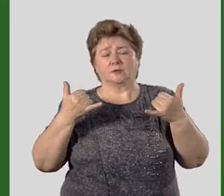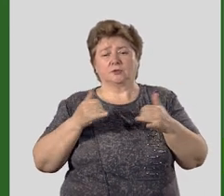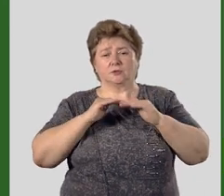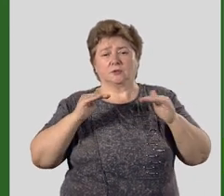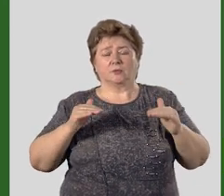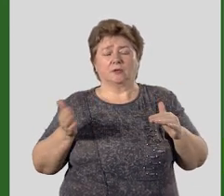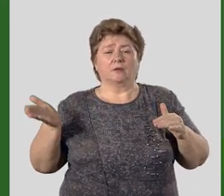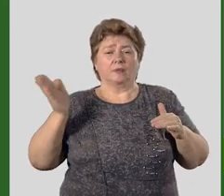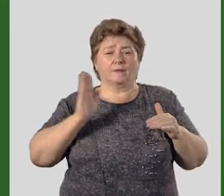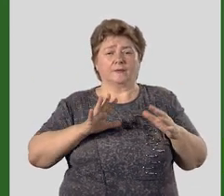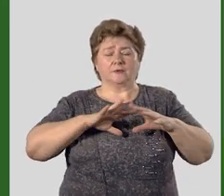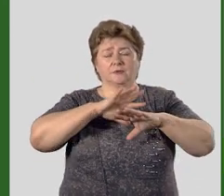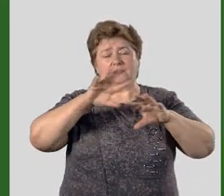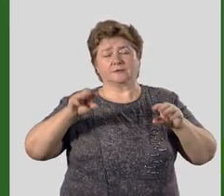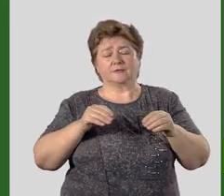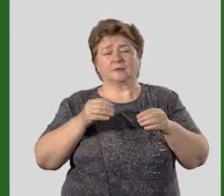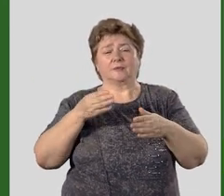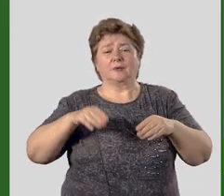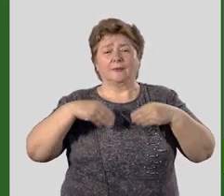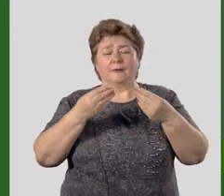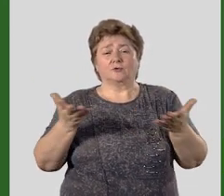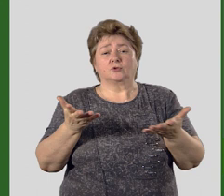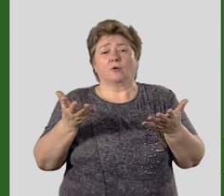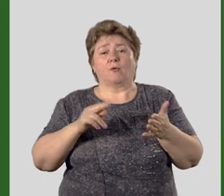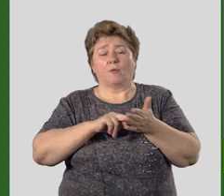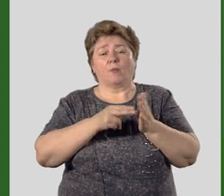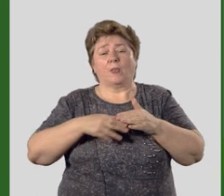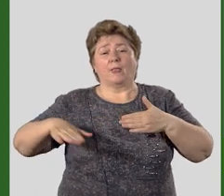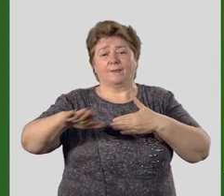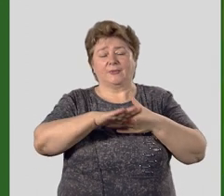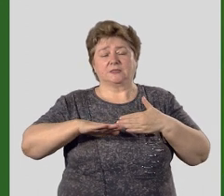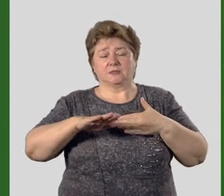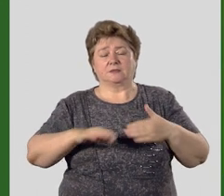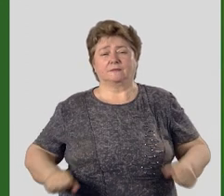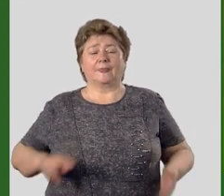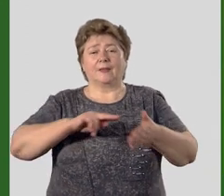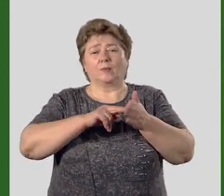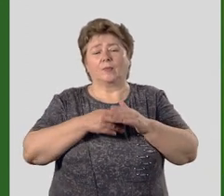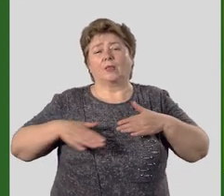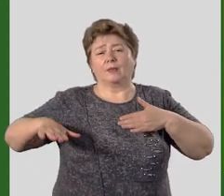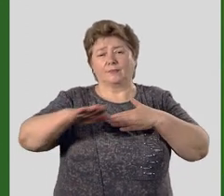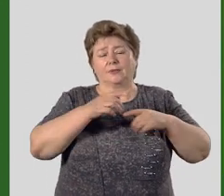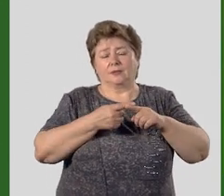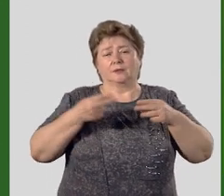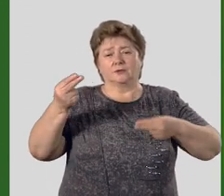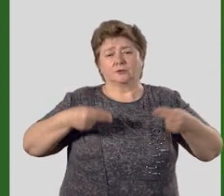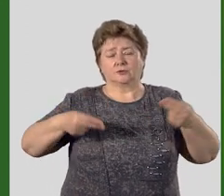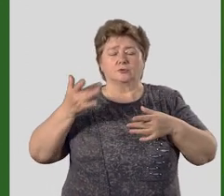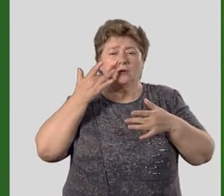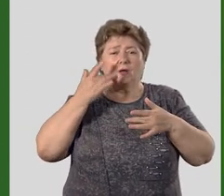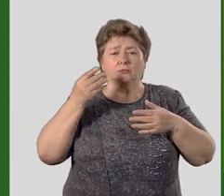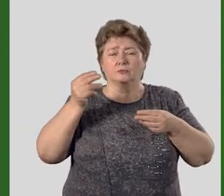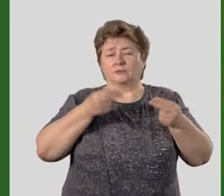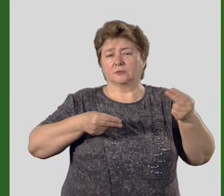ребята, давайте с вами дадим определение, что такое план местности. План местности – это чертеж,